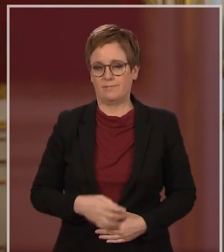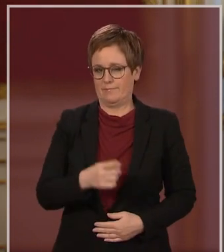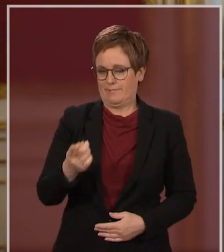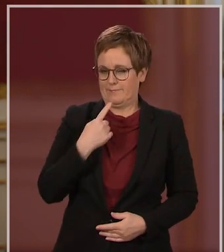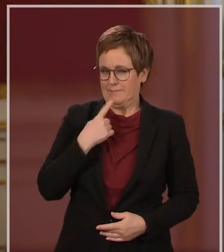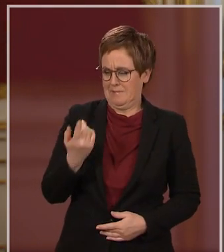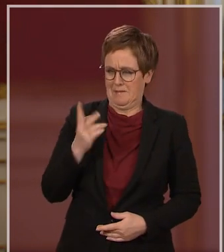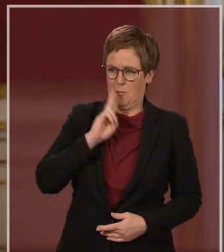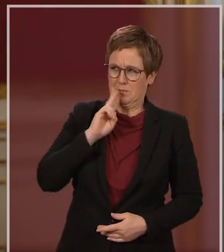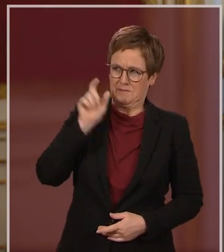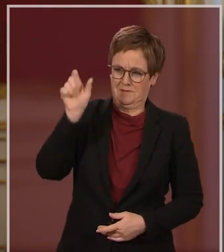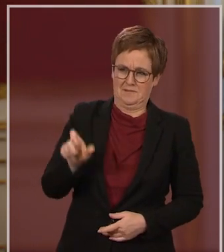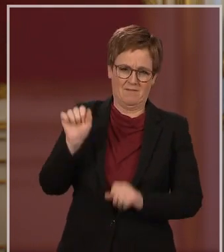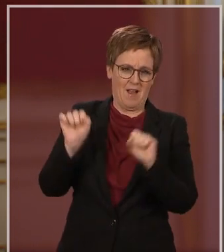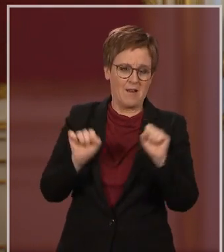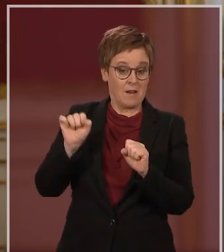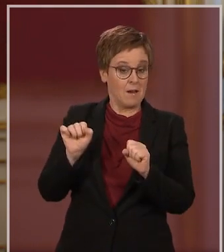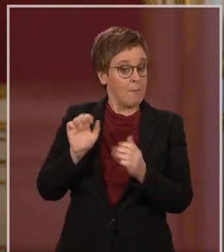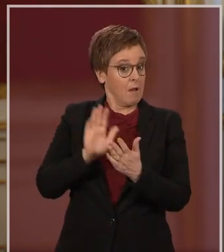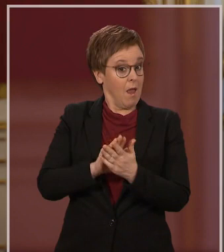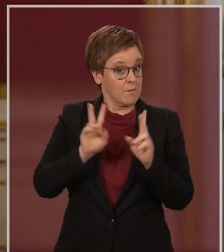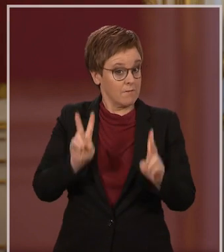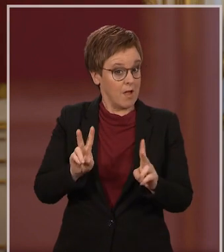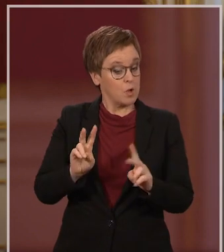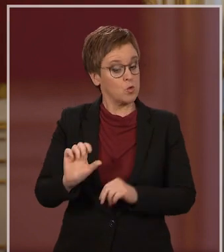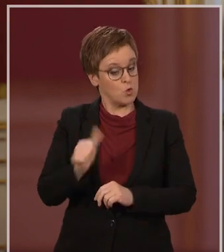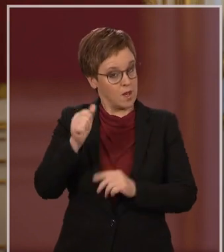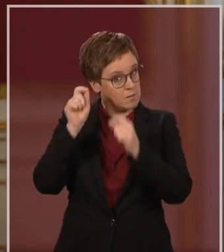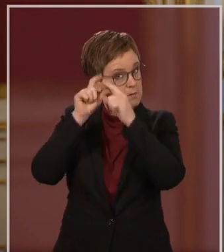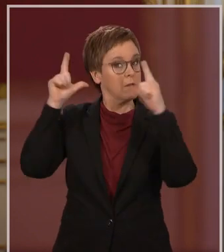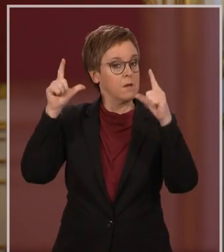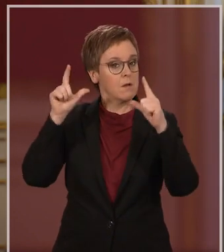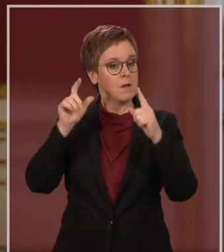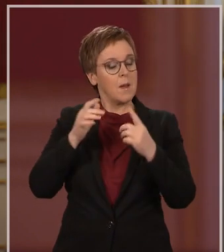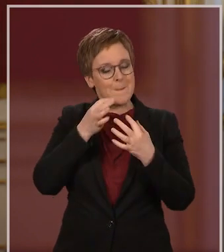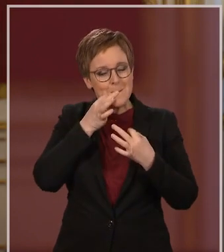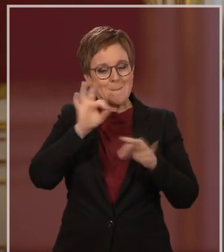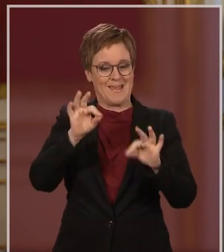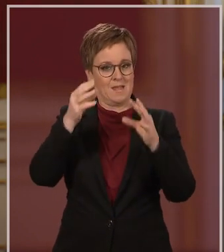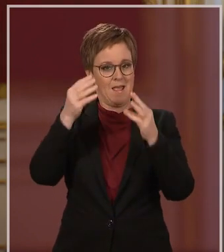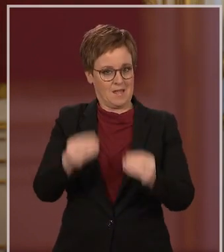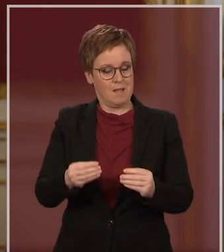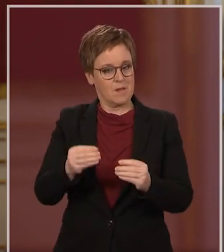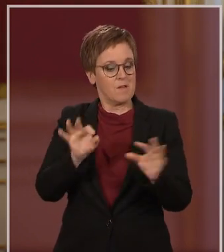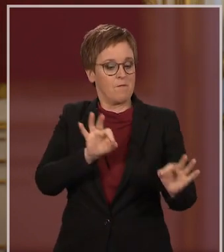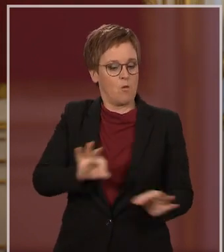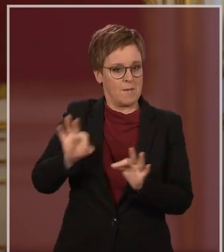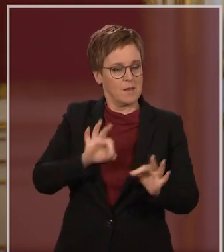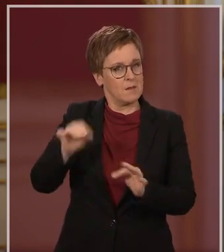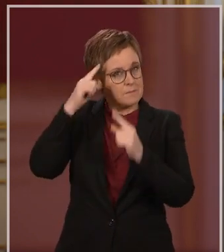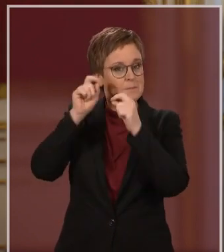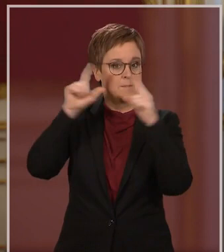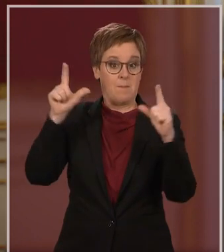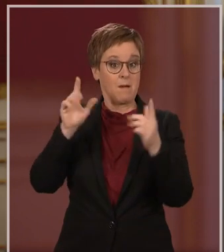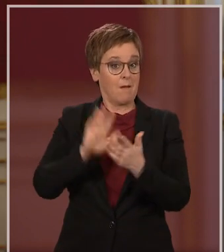halten das für ein bisschen seltsam, aber es funktioniert. Es funktioniert, sich auf den bestmöglichen Ausgang